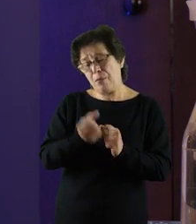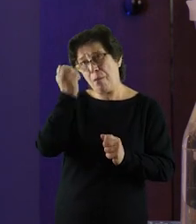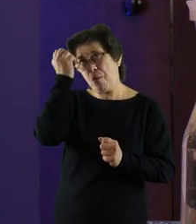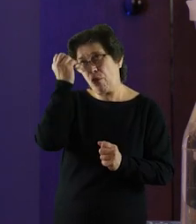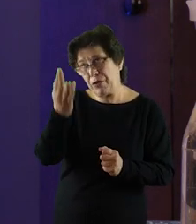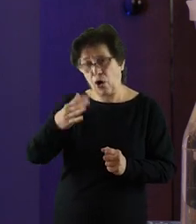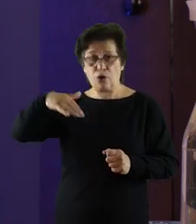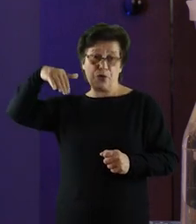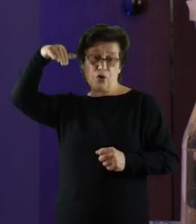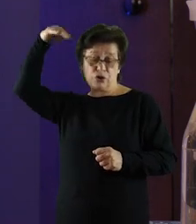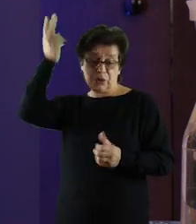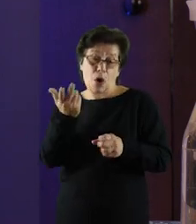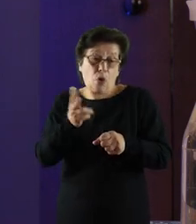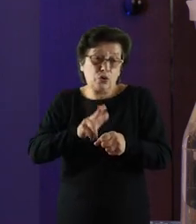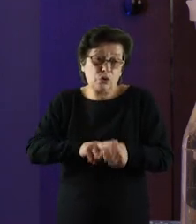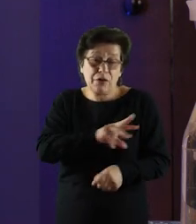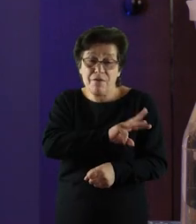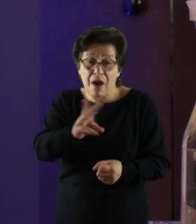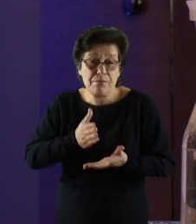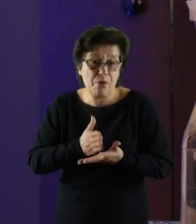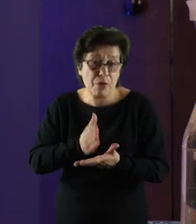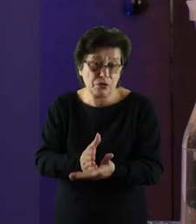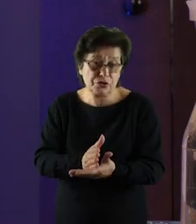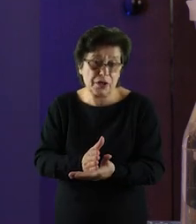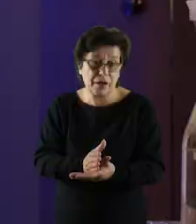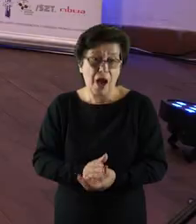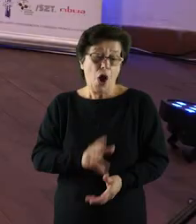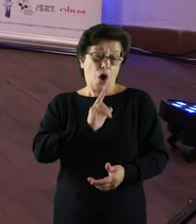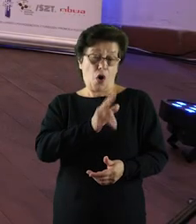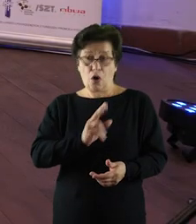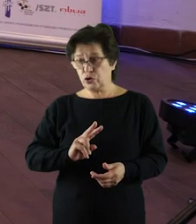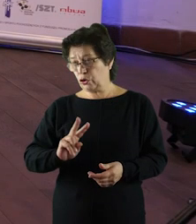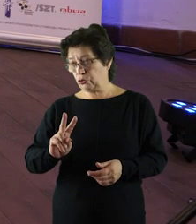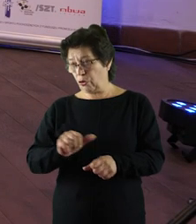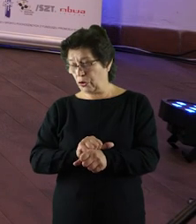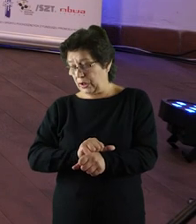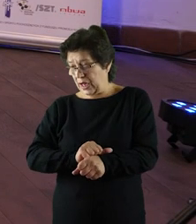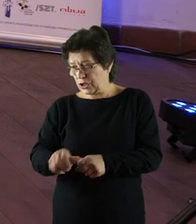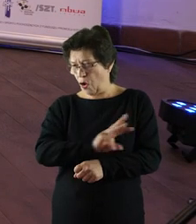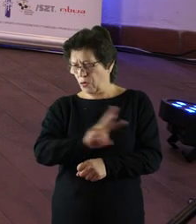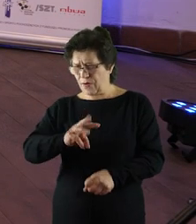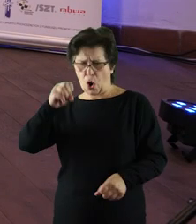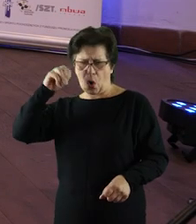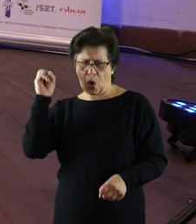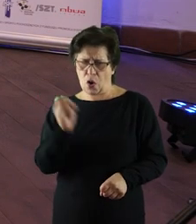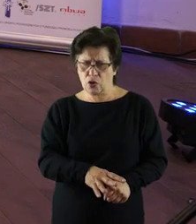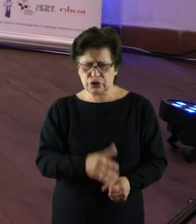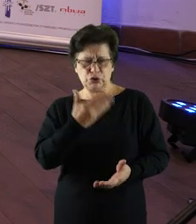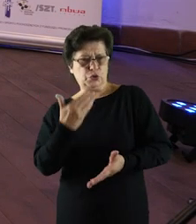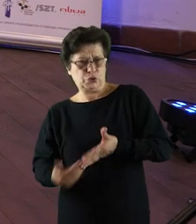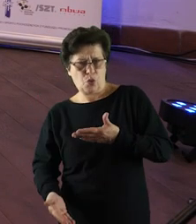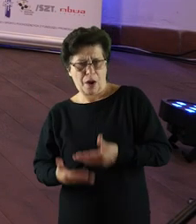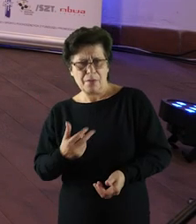wam pomoże. Albo wręcz przeciwnie, kogoś, kto jest od was zdecydowanie gorszy, słabszy i